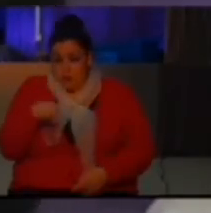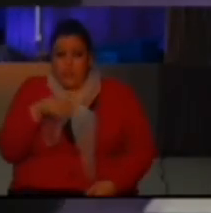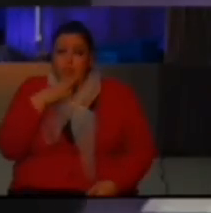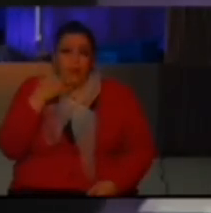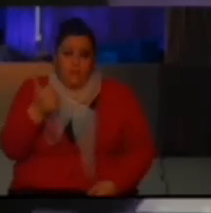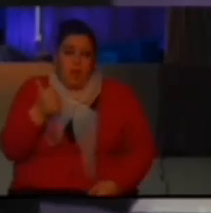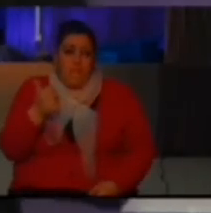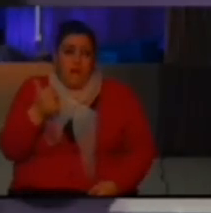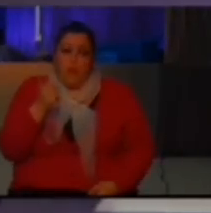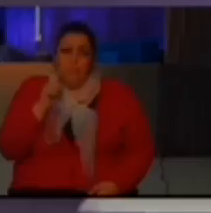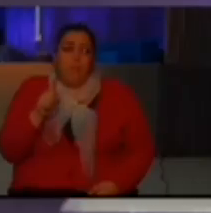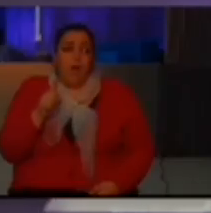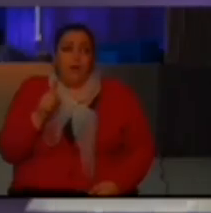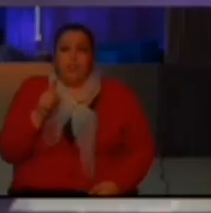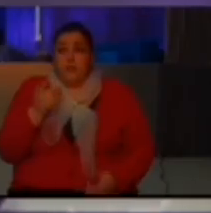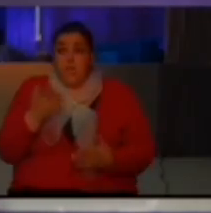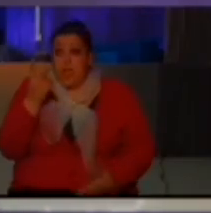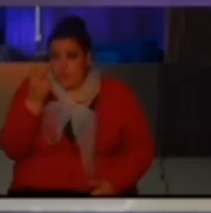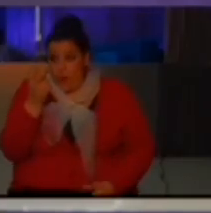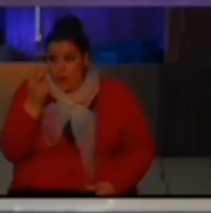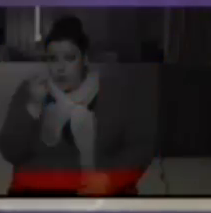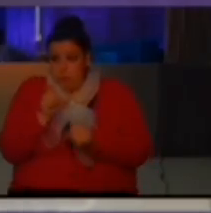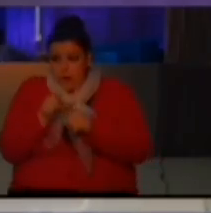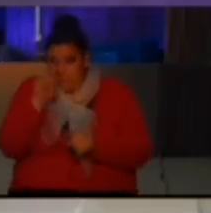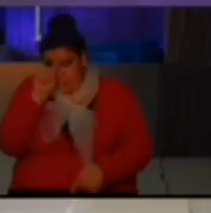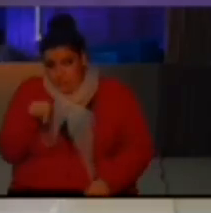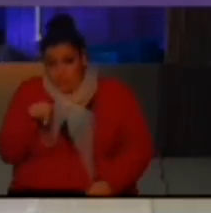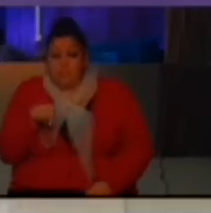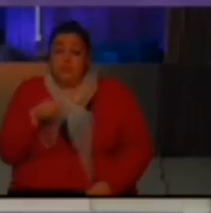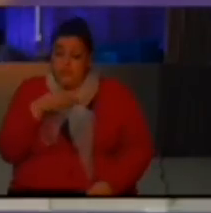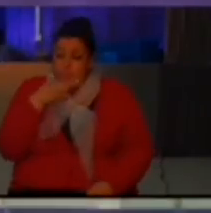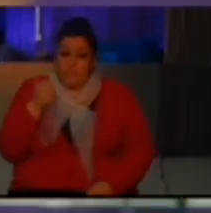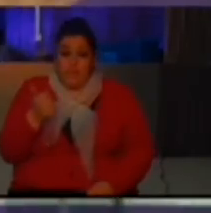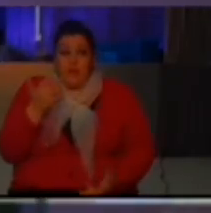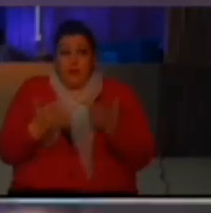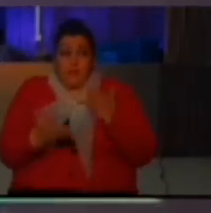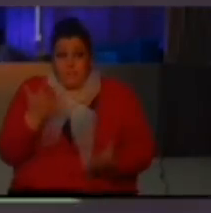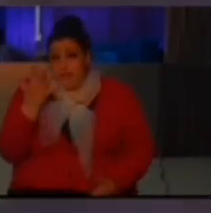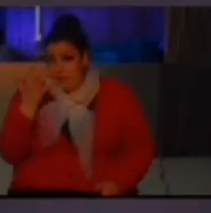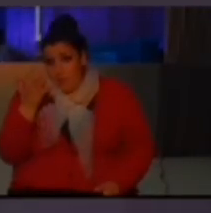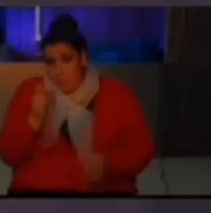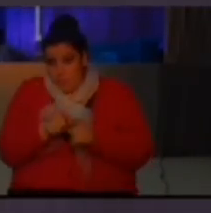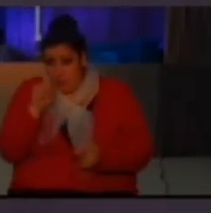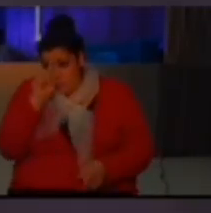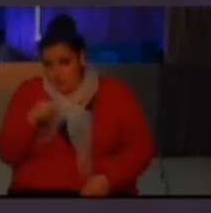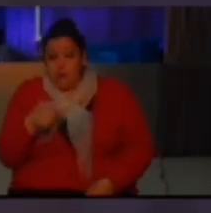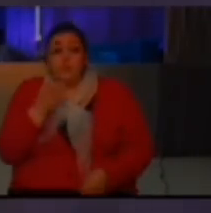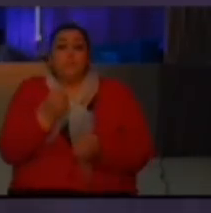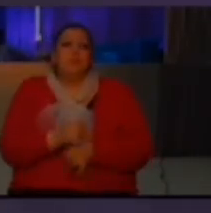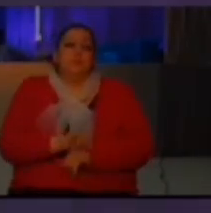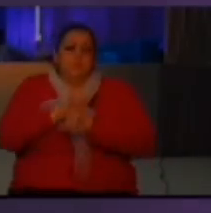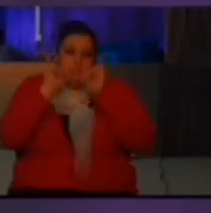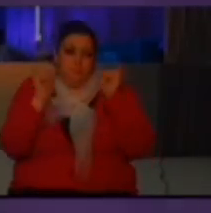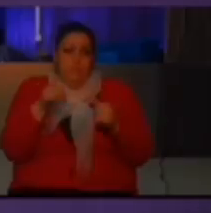է, եթե դու 200 բան գիտես, էտի ավելի լավ է, եթե դու 500 բան գիտես, էտի ընդհանրապես լավ